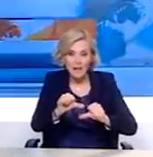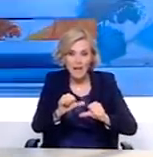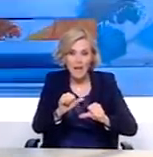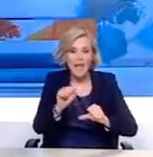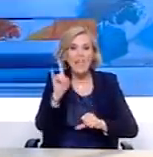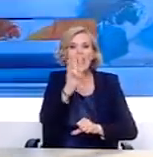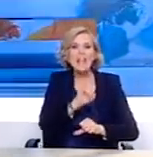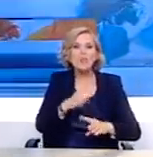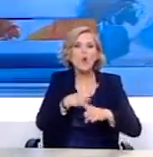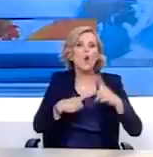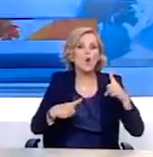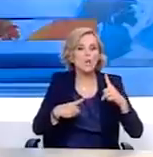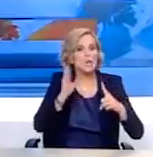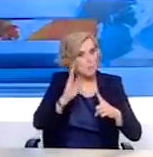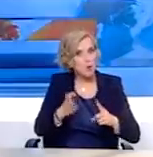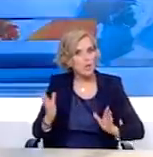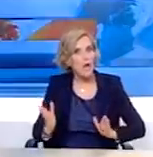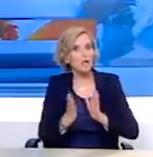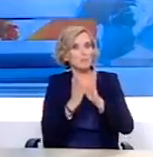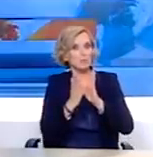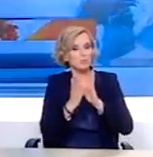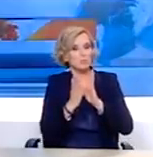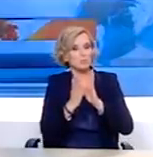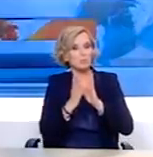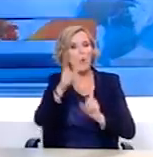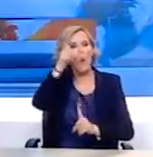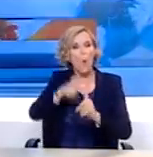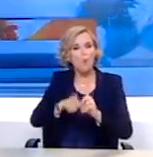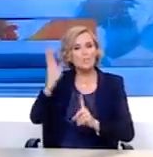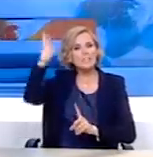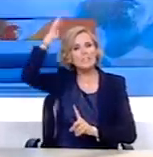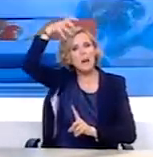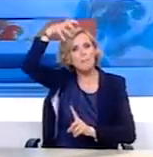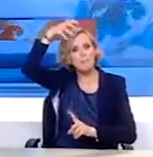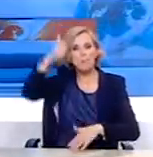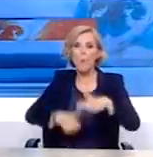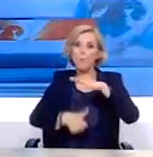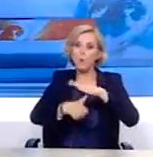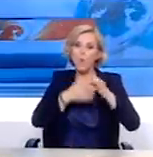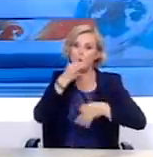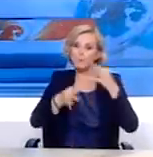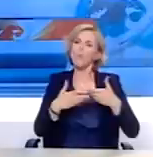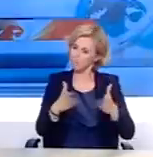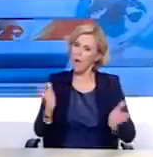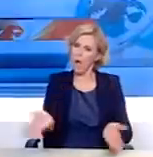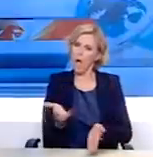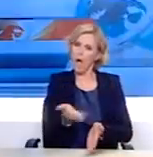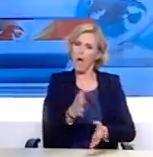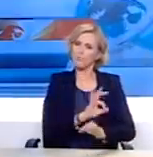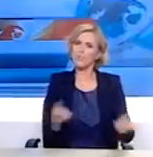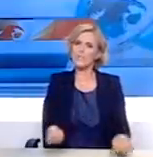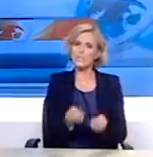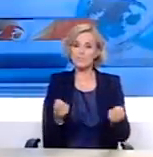ασθενείς. Ο πρόεδρος Τραμπ προκρίνει ανοιχτά τη χρήση του φαρμάκου, ενώ ο επικεφαλής ανοσολόγος Dr. Fauci επιμένει ότι δεν έχουμε